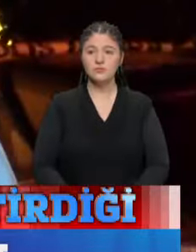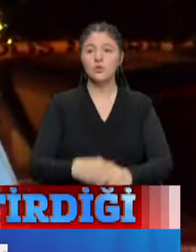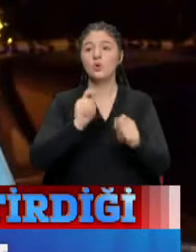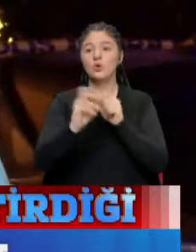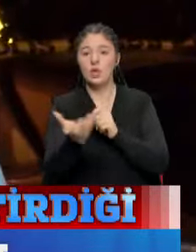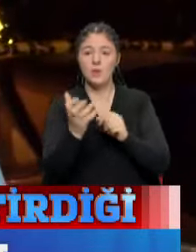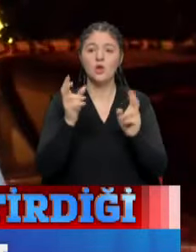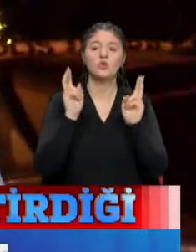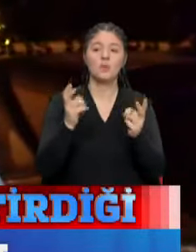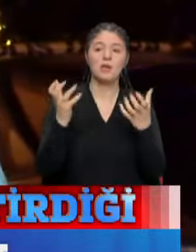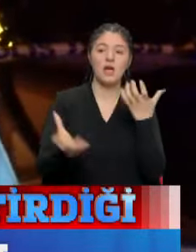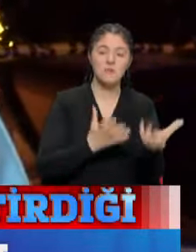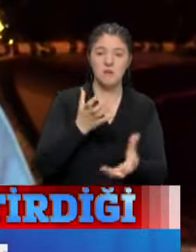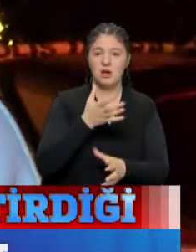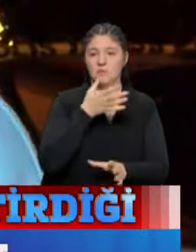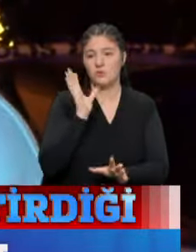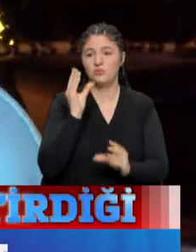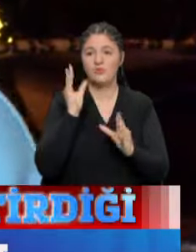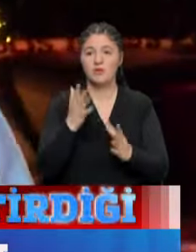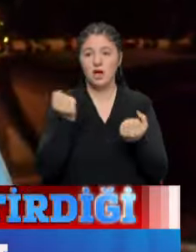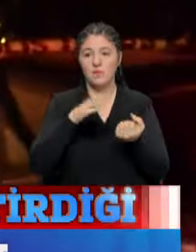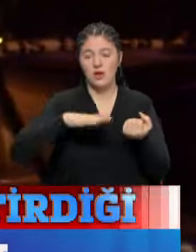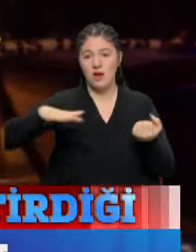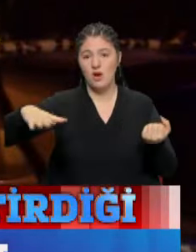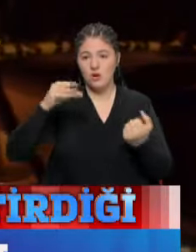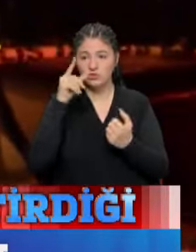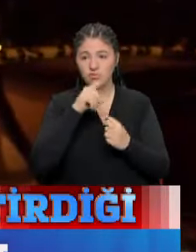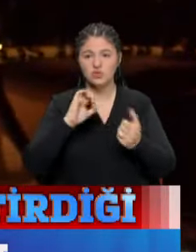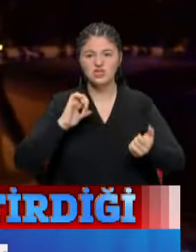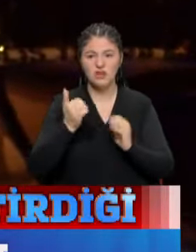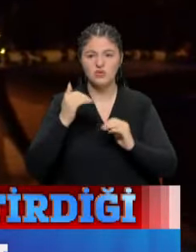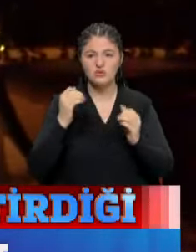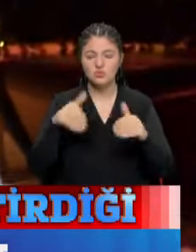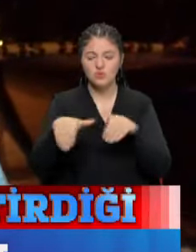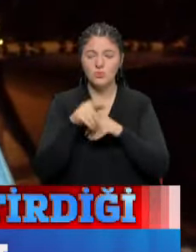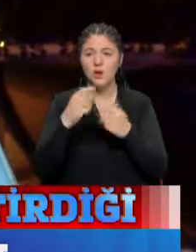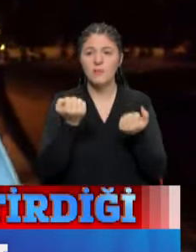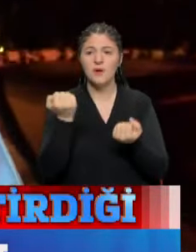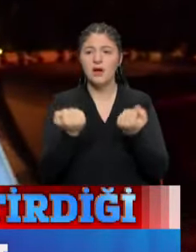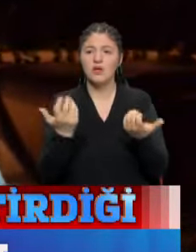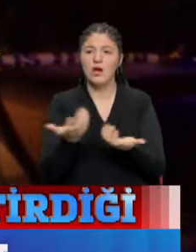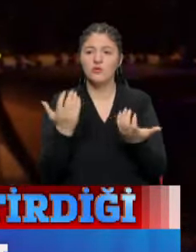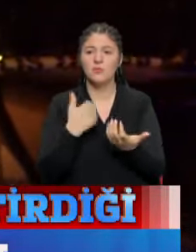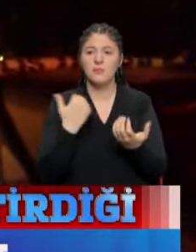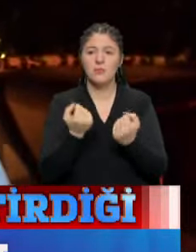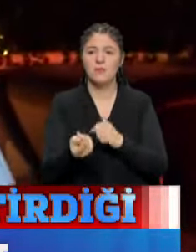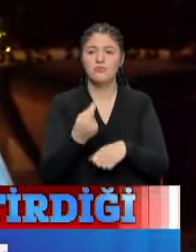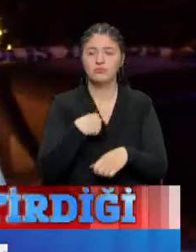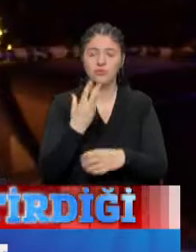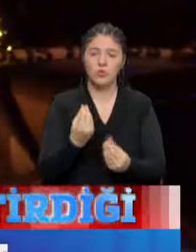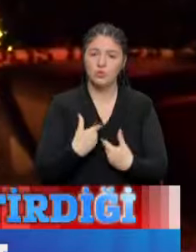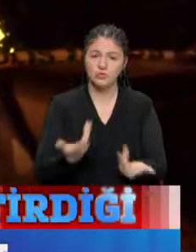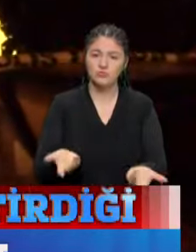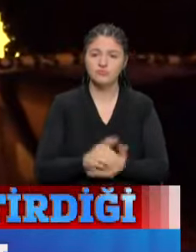Kundaklama mı, normal bir yanma mı bilmiyoruz. Çok fazla araba olduğu için sokaklarda, çok dar sokaklar olduğu için bu arabalar yanıyor. Benim arabama da sıçramış